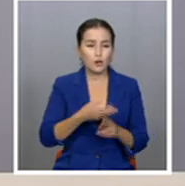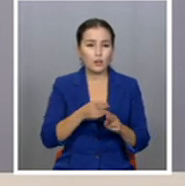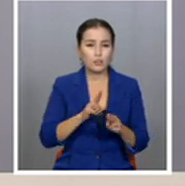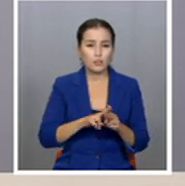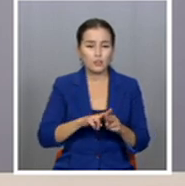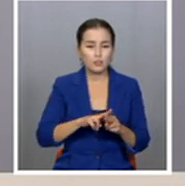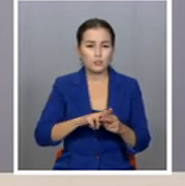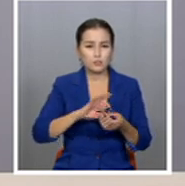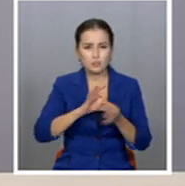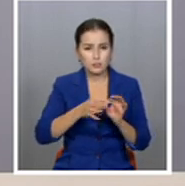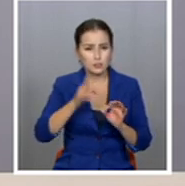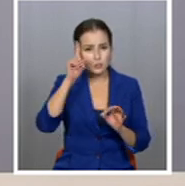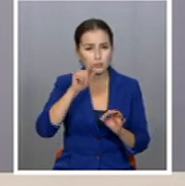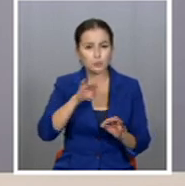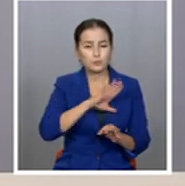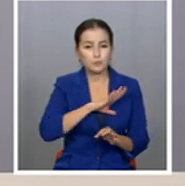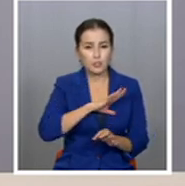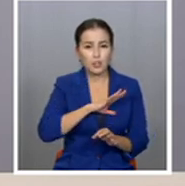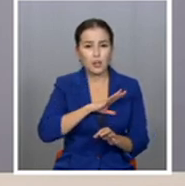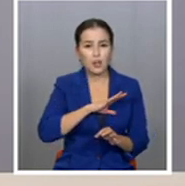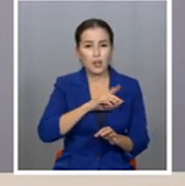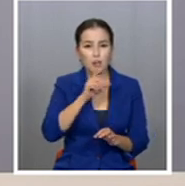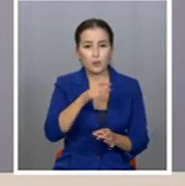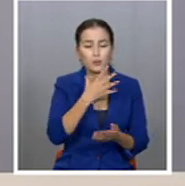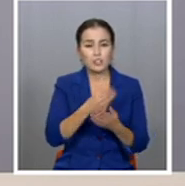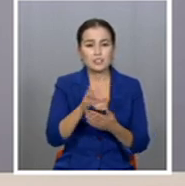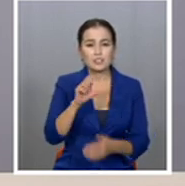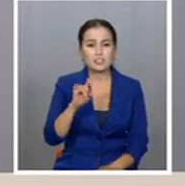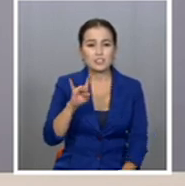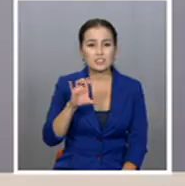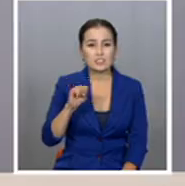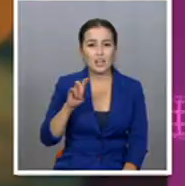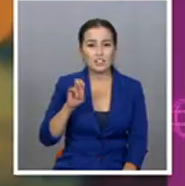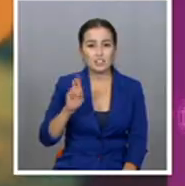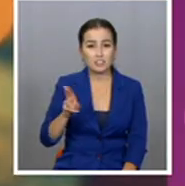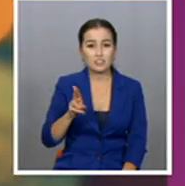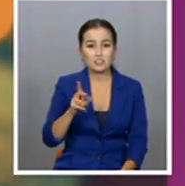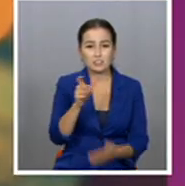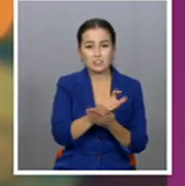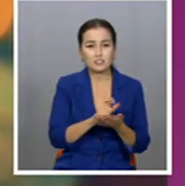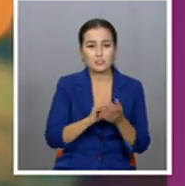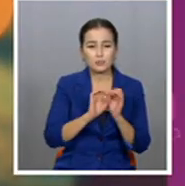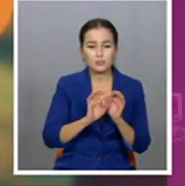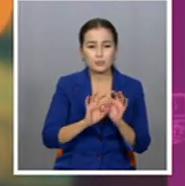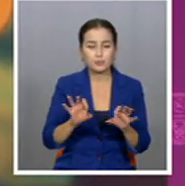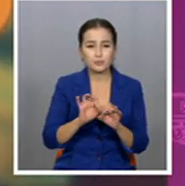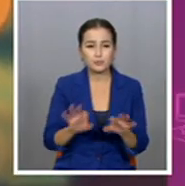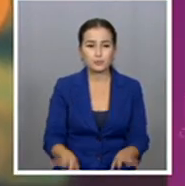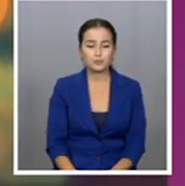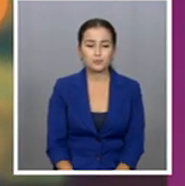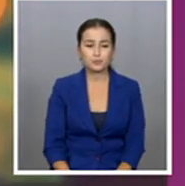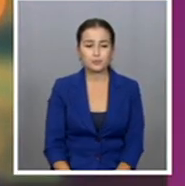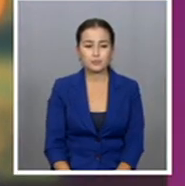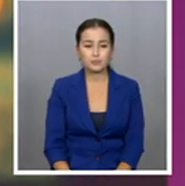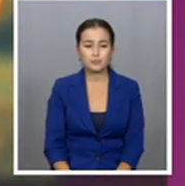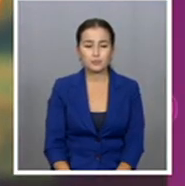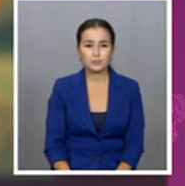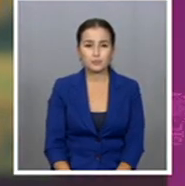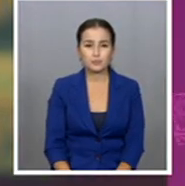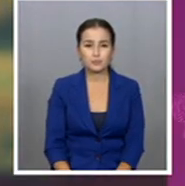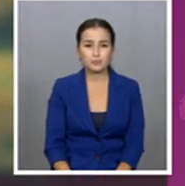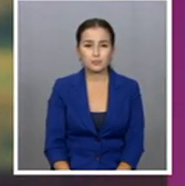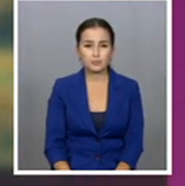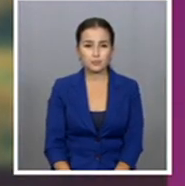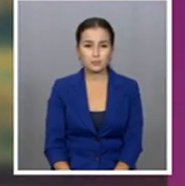үшін ақынның сыр сандық өлеңімен тансайық. Шыр қайналар шіркін тауық,